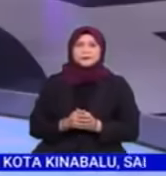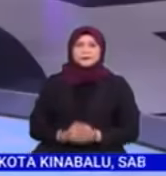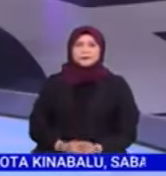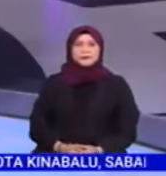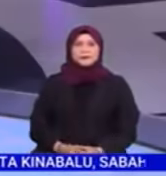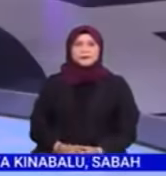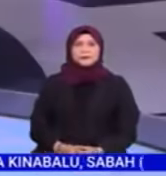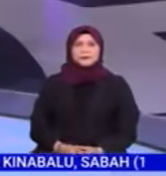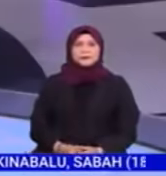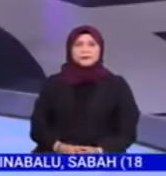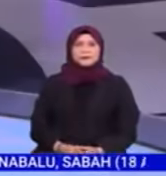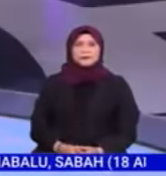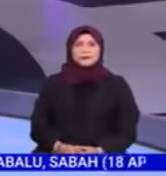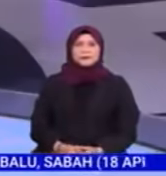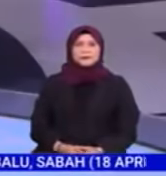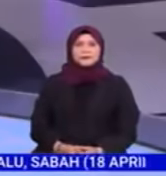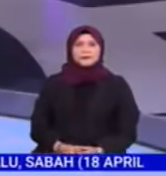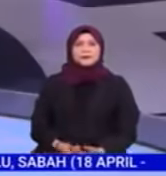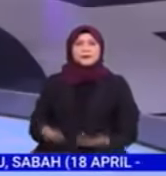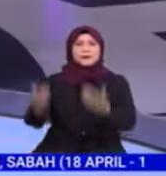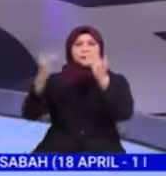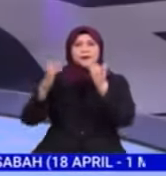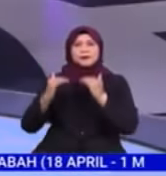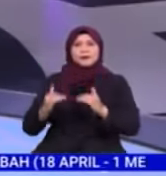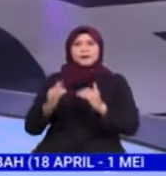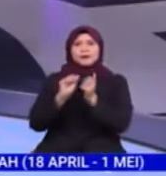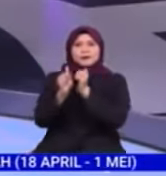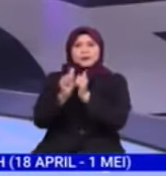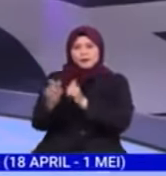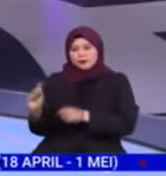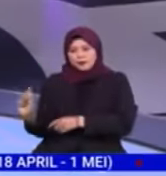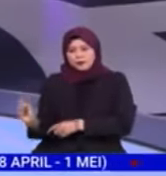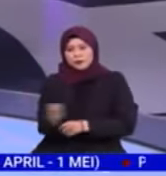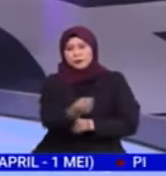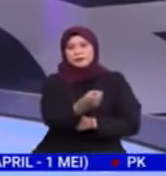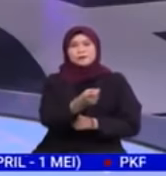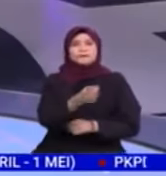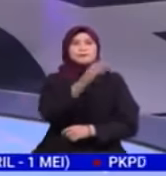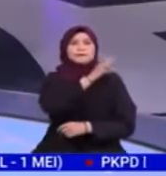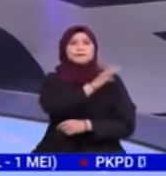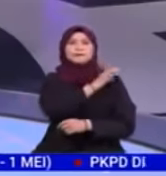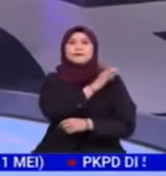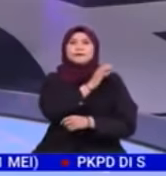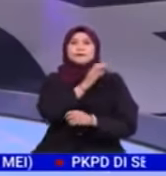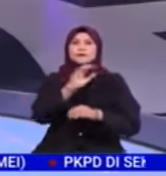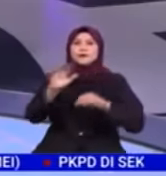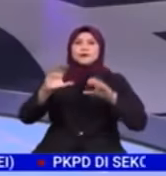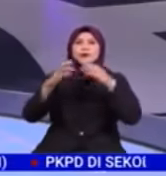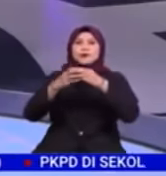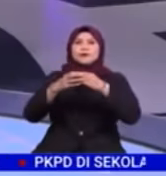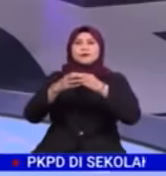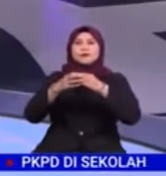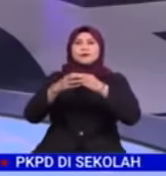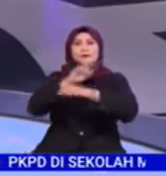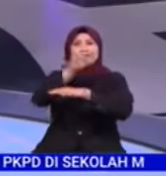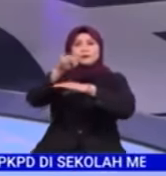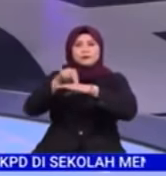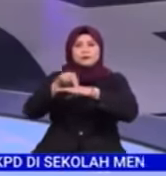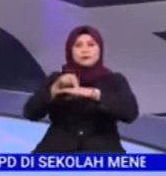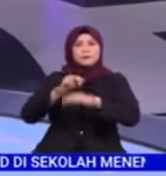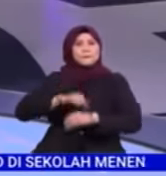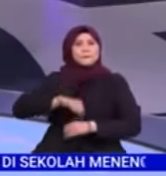hai hai Hai jadi kita beralih ke perkembangan isukan hoki ketua jerawat Isco adalah kebangsaan harus separuh akui